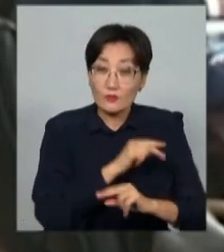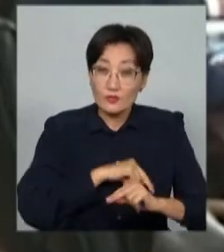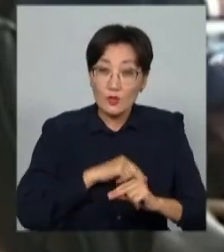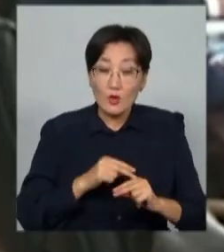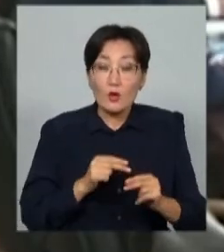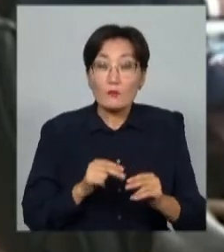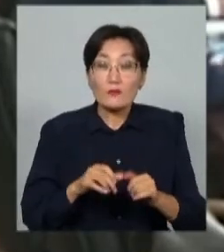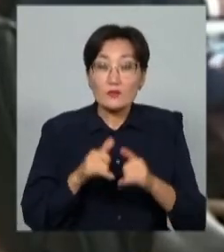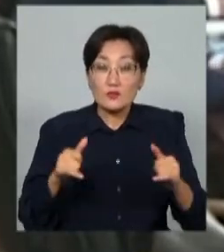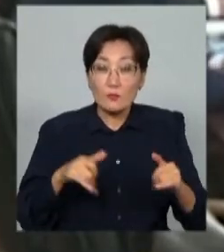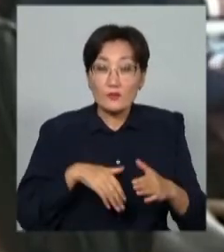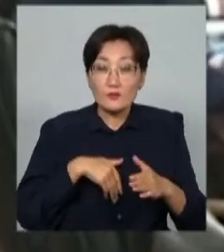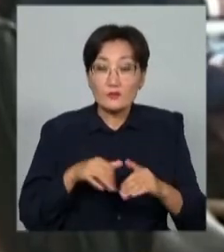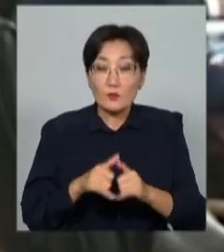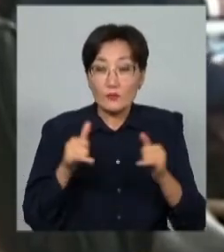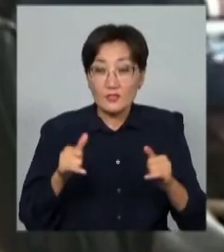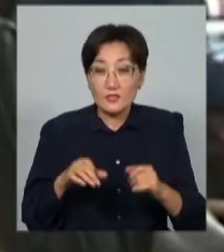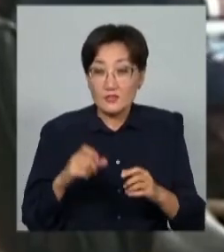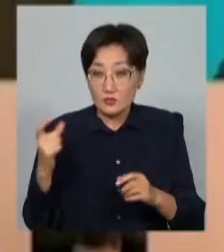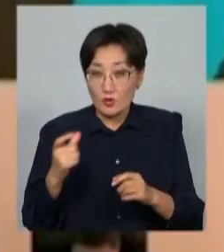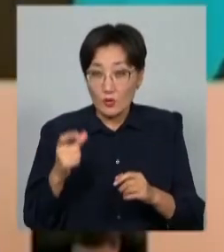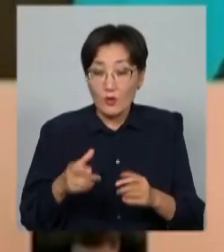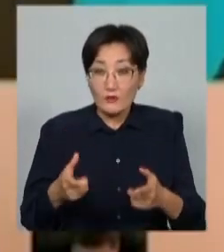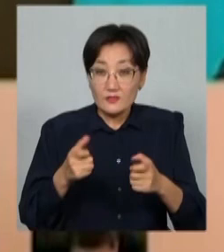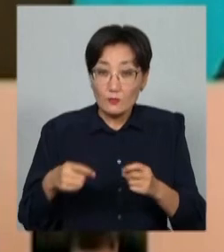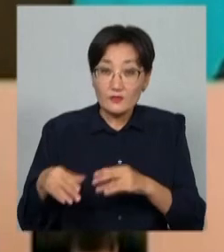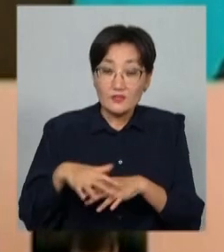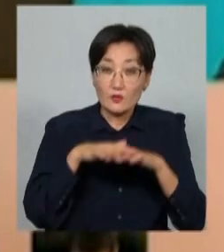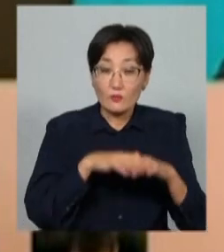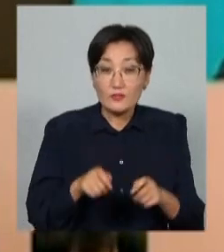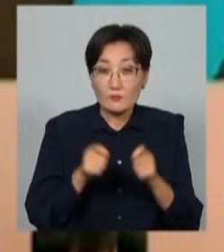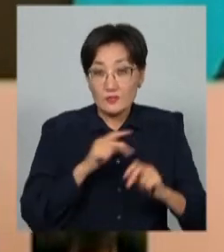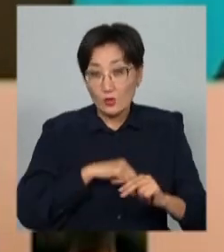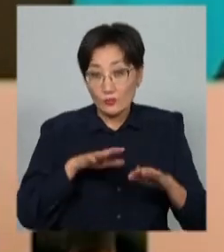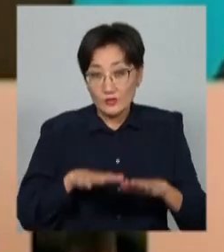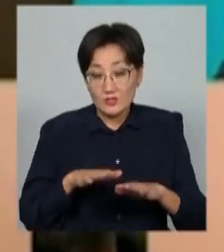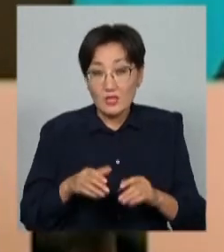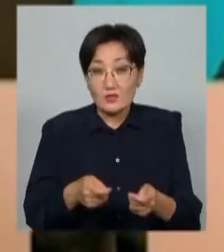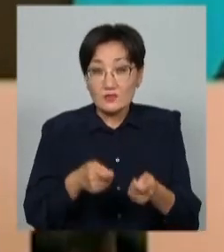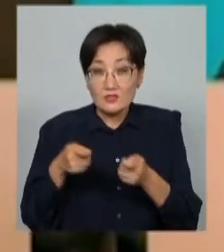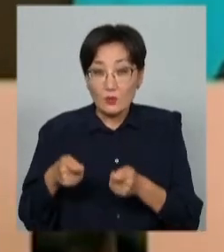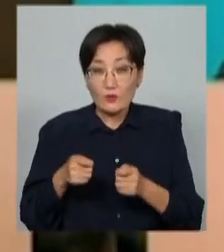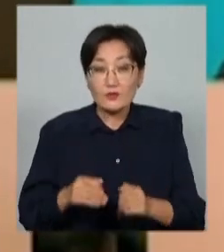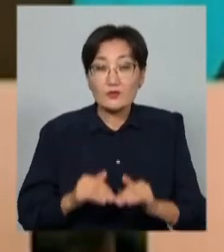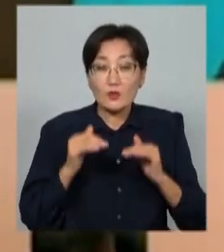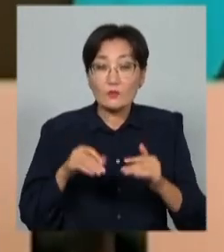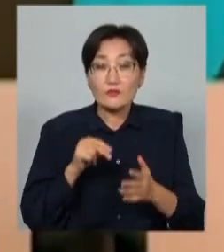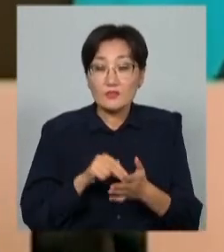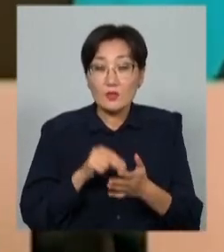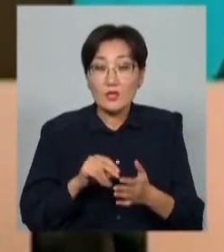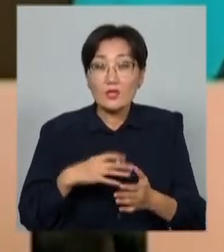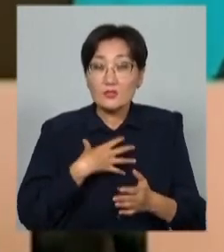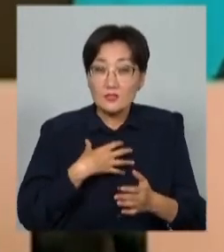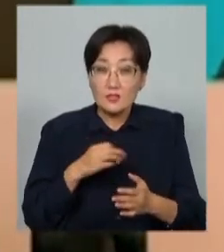по увеличению темпов роста в секторах экономики, привлечению инвестиций, созданию рабочих мест и сдерживанию роста цен на социально